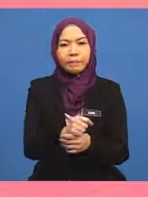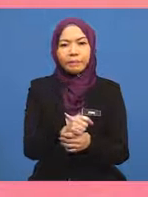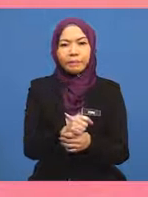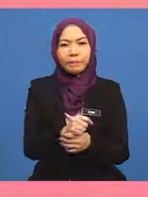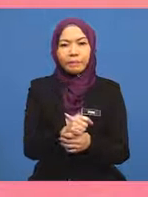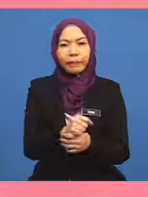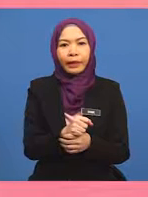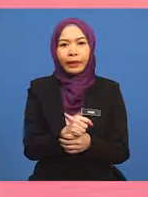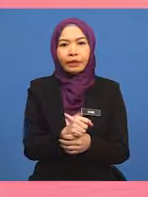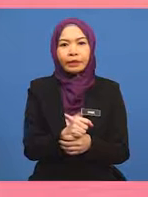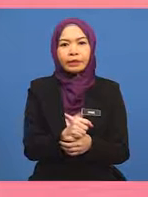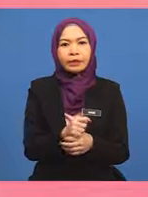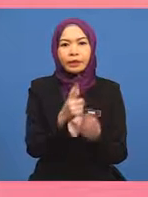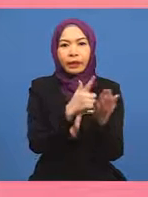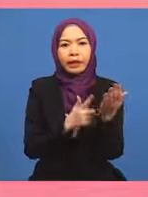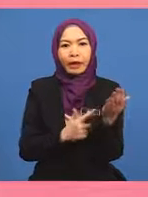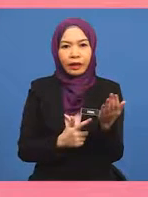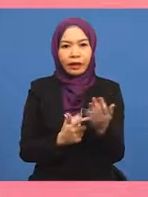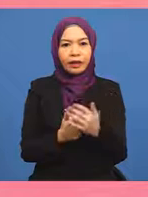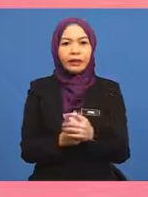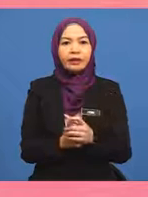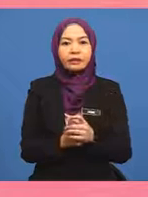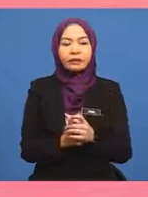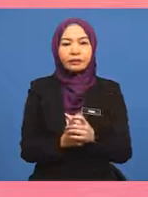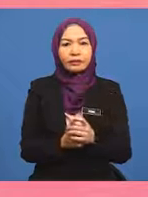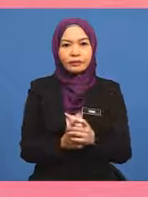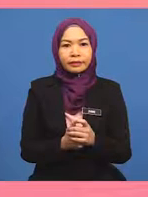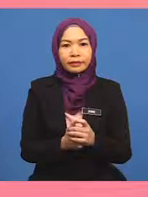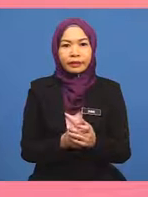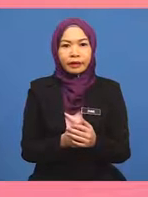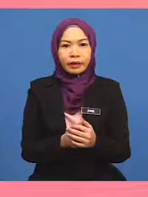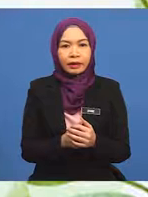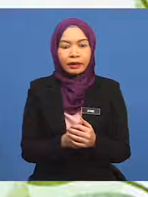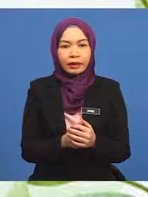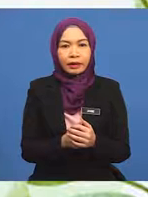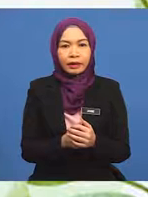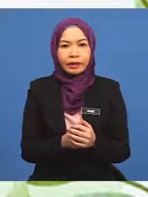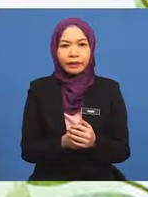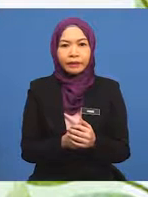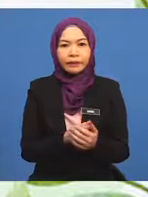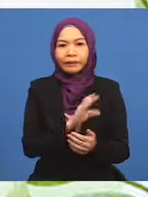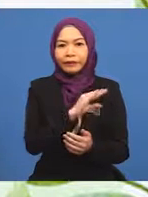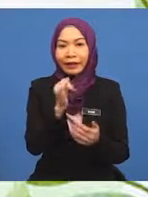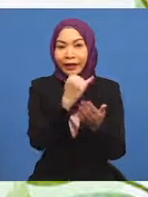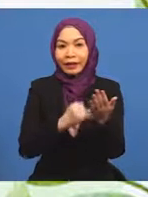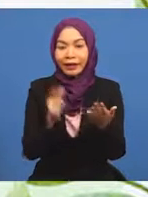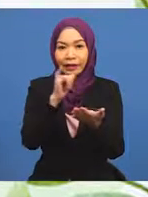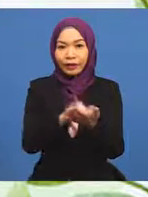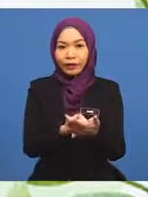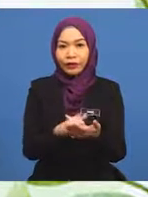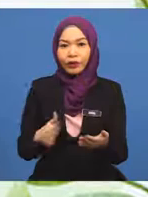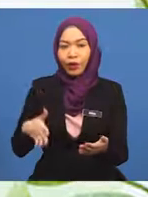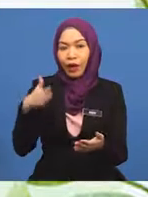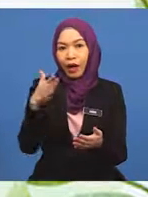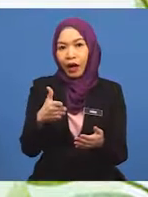individu dalam bentuk lakaran dan lakaran tersebut akan dinilai.